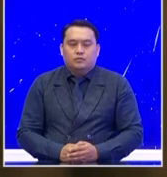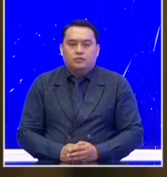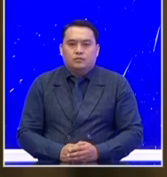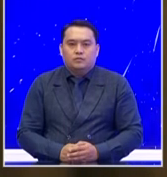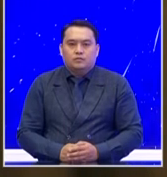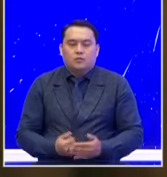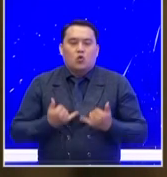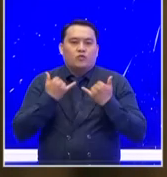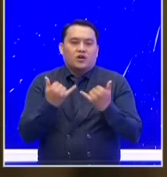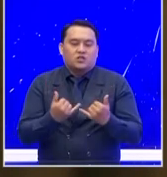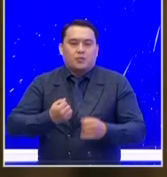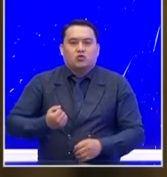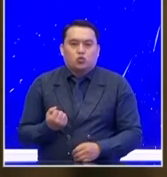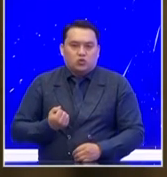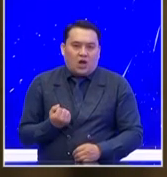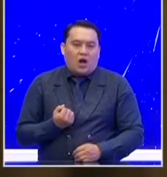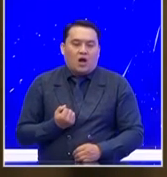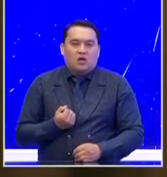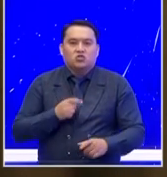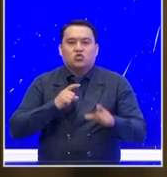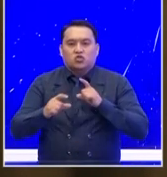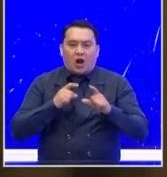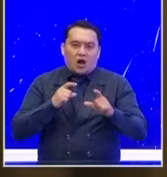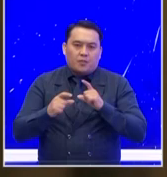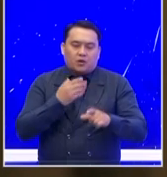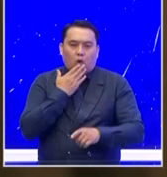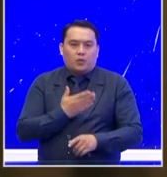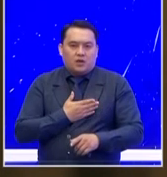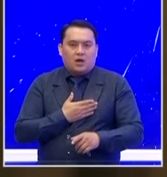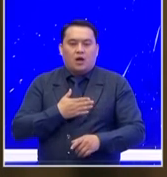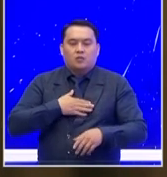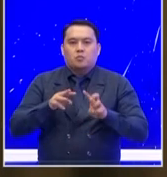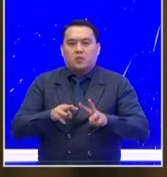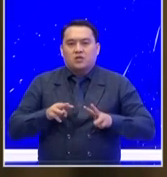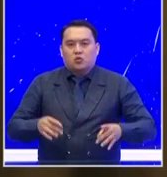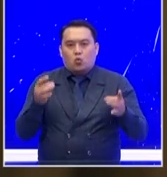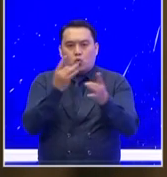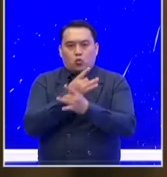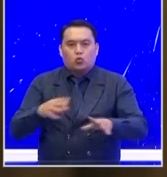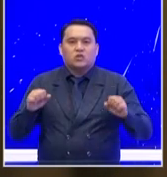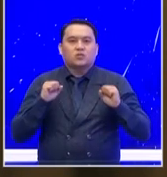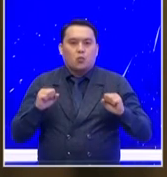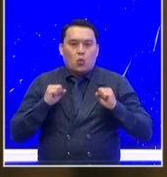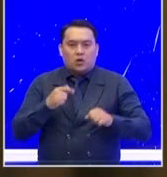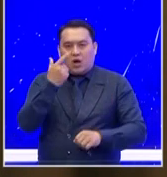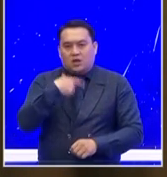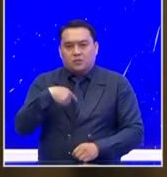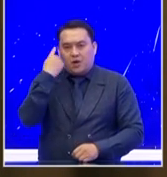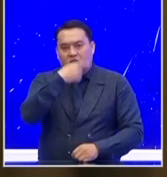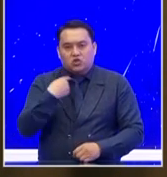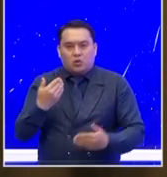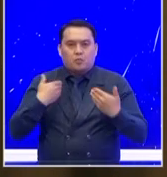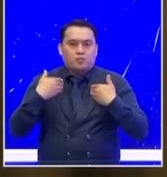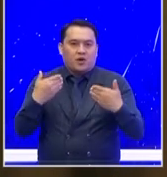Дорогие друзья, уважаемые любители шахмат, от имени Министерства культуры и спорта, от себя лично поздравляю